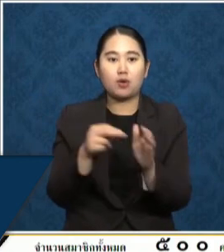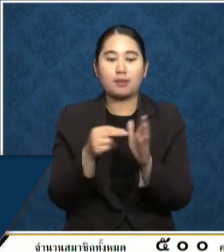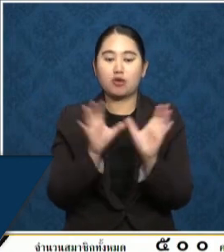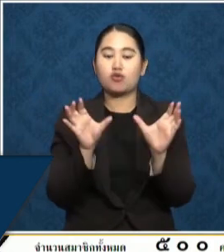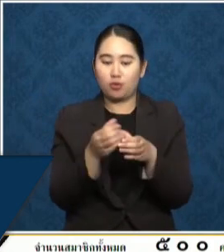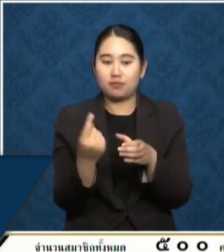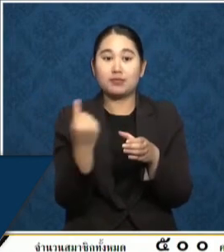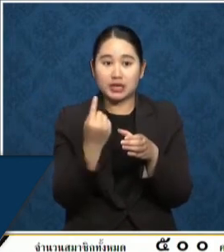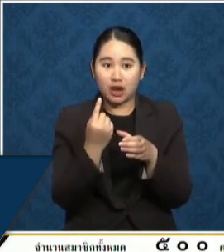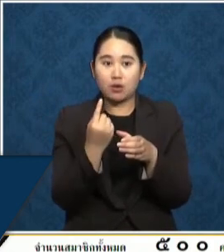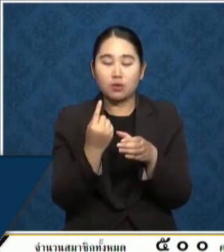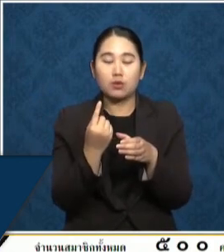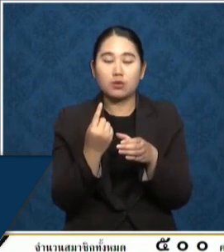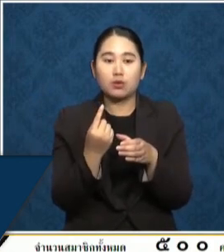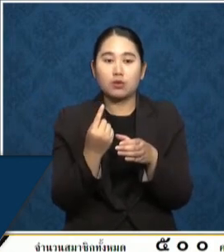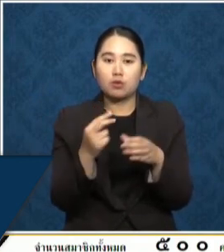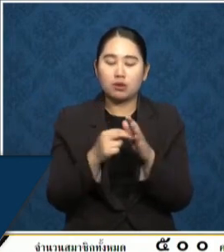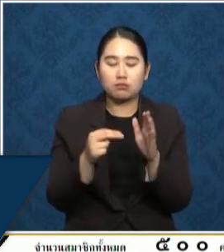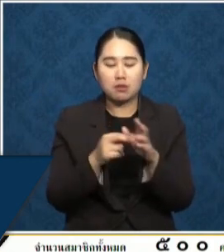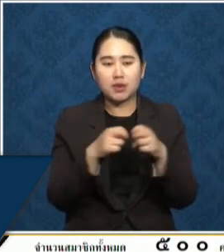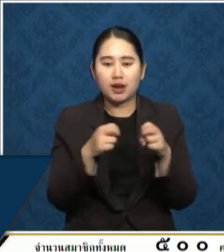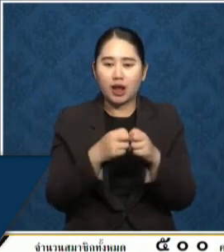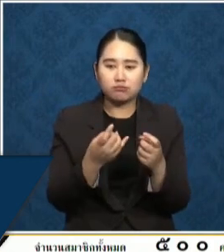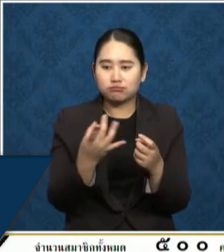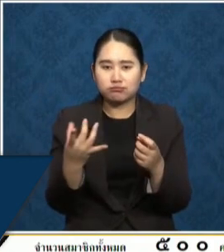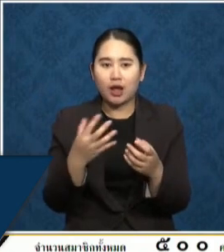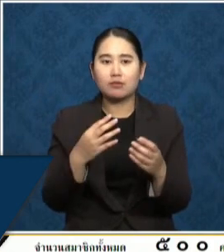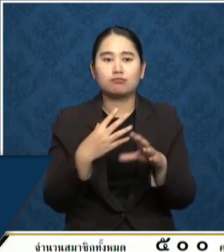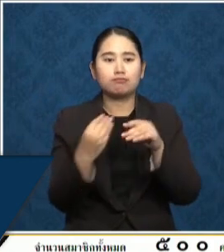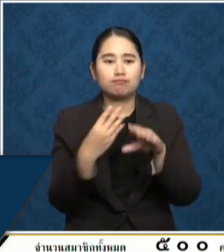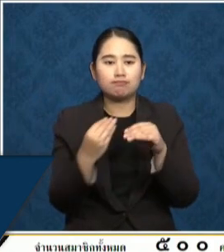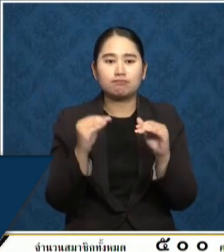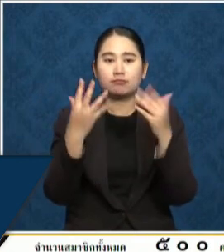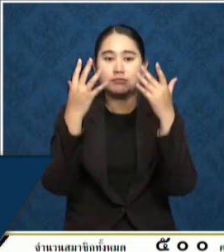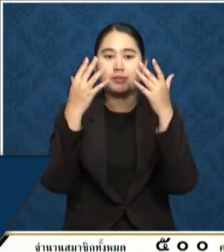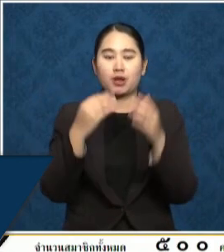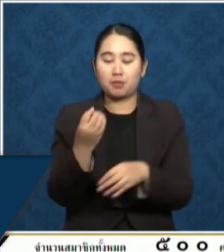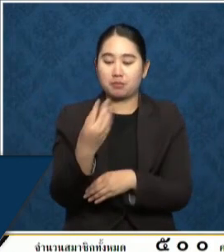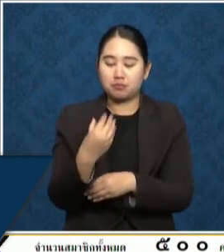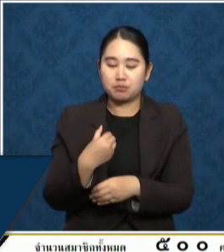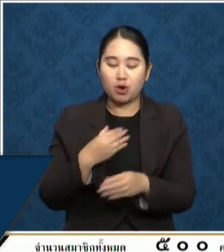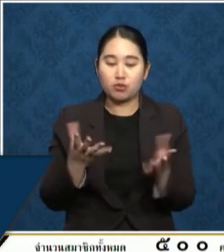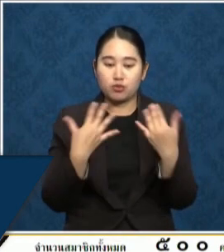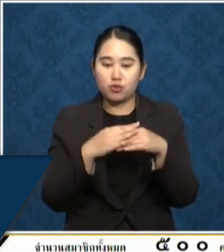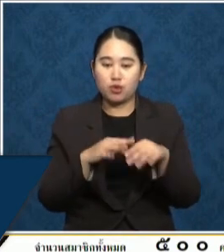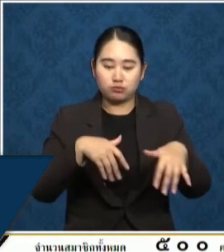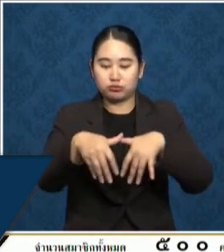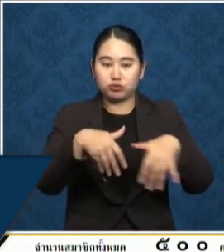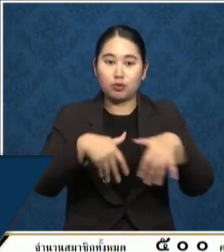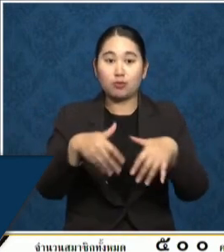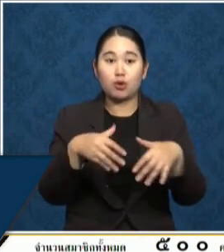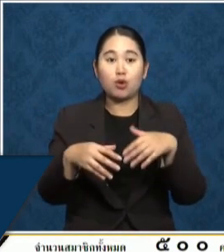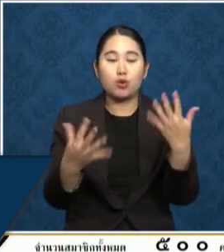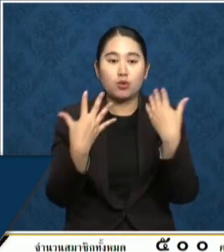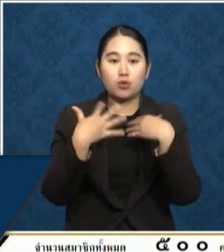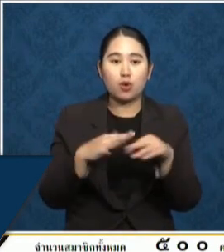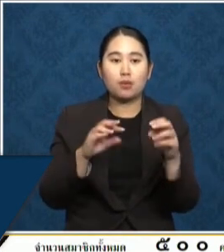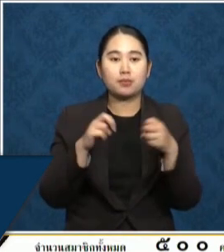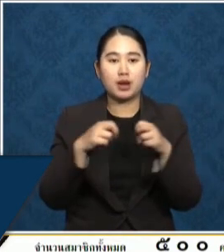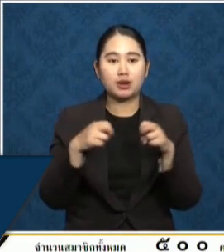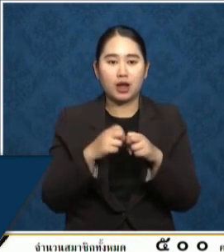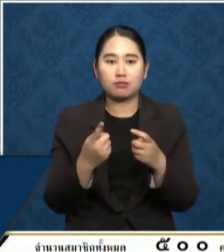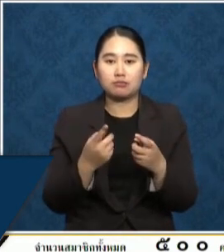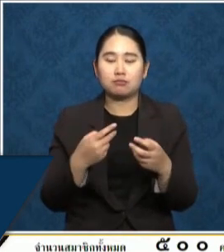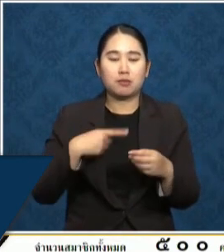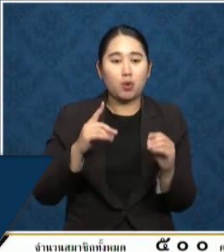ุดเดียวเนะครับยังไม่มีบทสท้อนแบบใดประการใดเลยที่ทานบอกว่าการมีส่วนร่วมของตัแนประชาชนนั้เนี่ยจะ